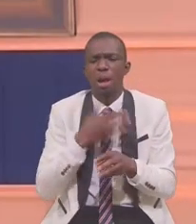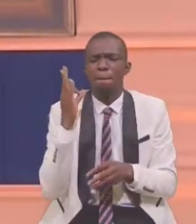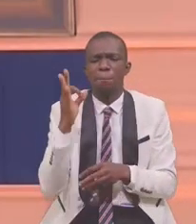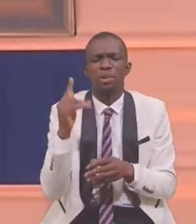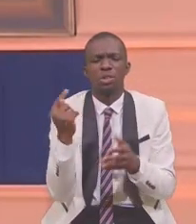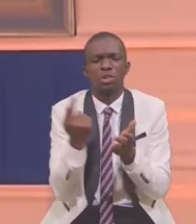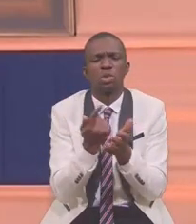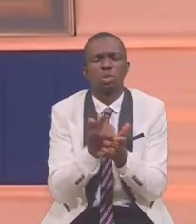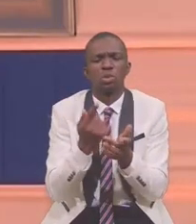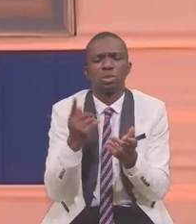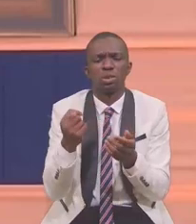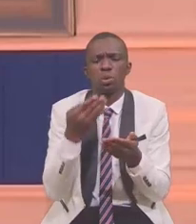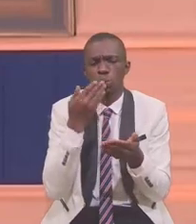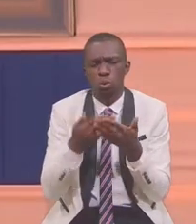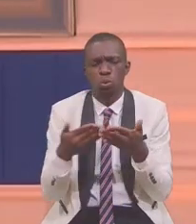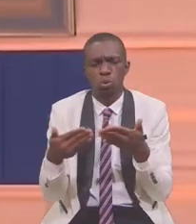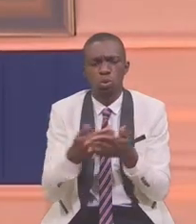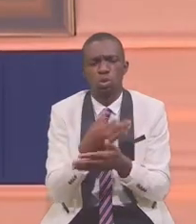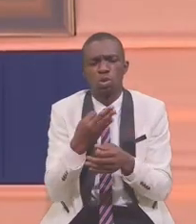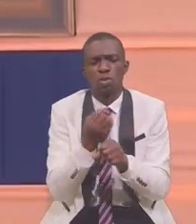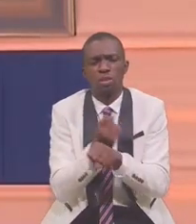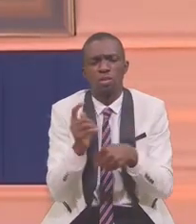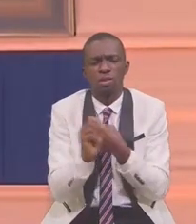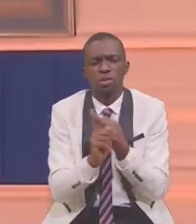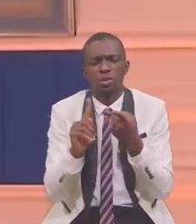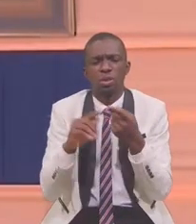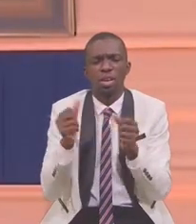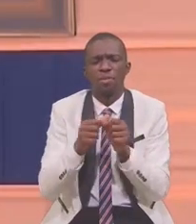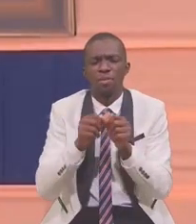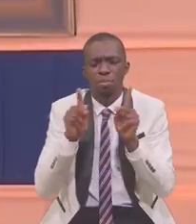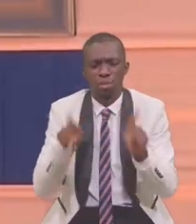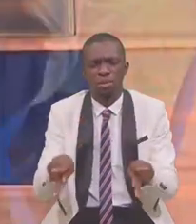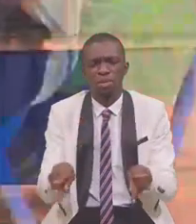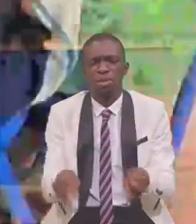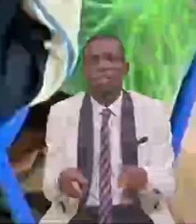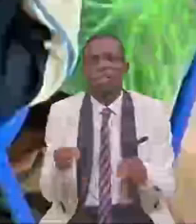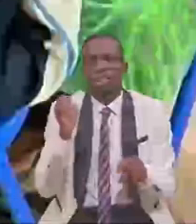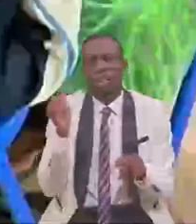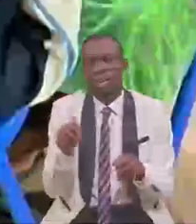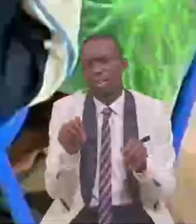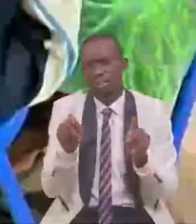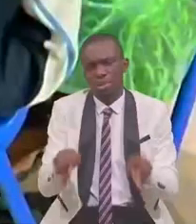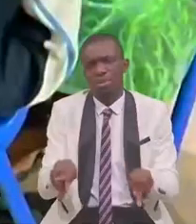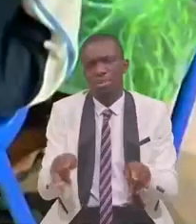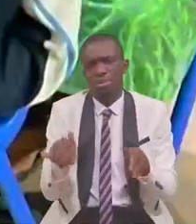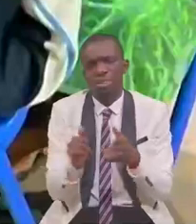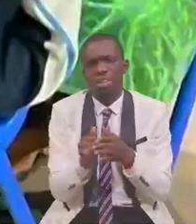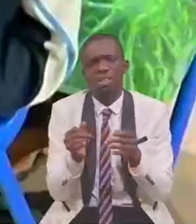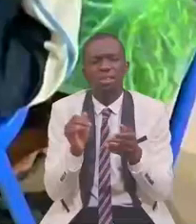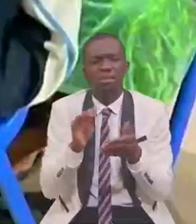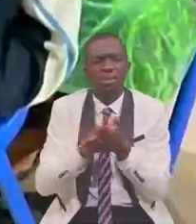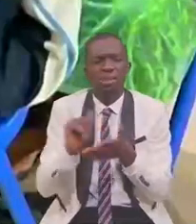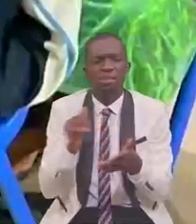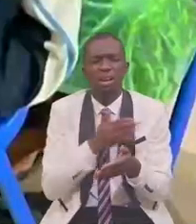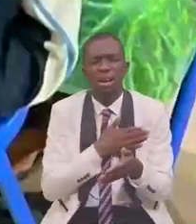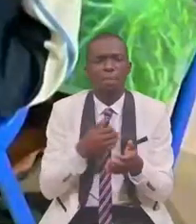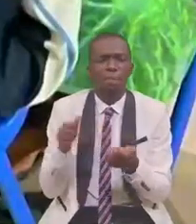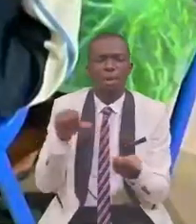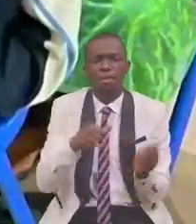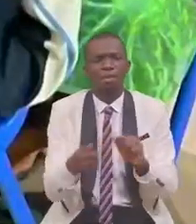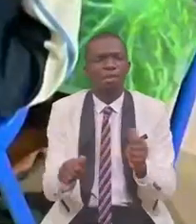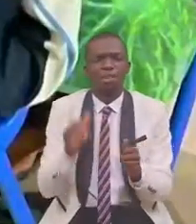partout le monde et prêchez la bonne nouvelle à toute la création. Celui qui croira et qui sera sauvé, mais celui qui ne